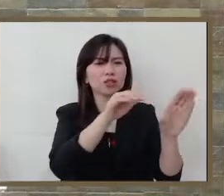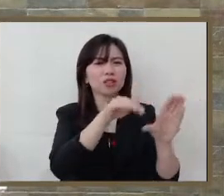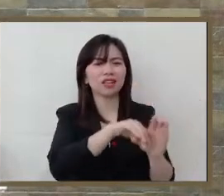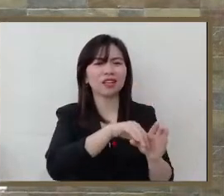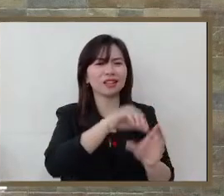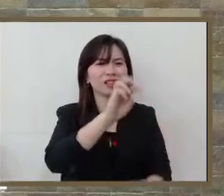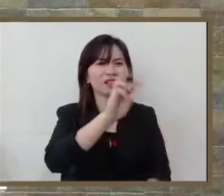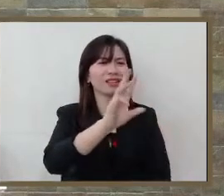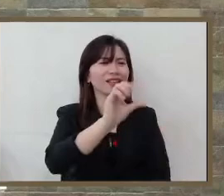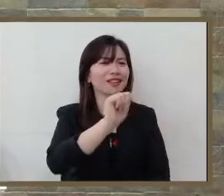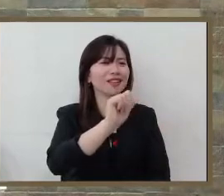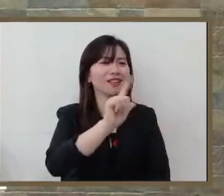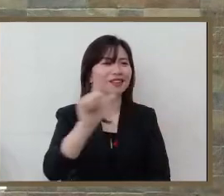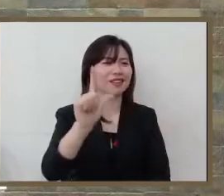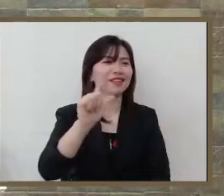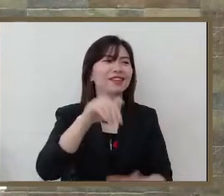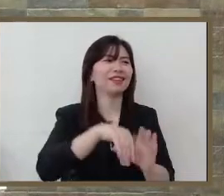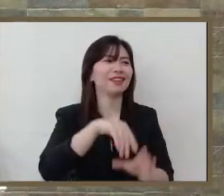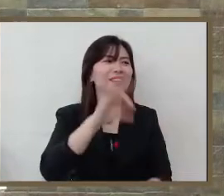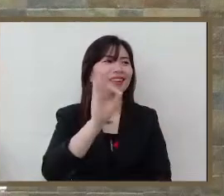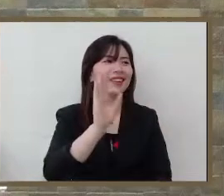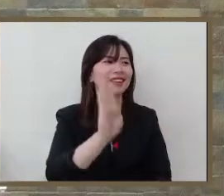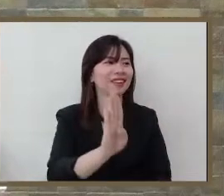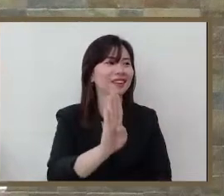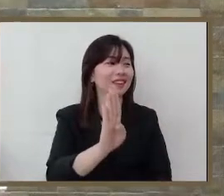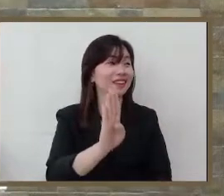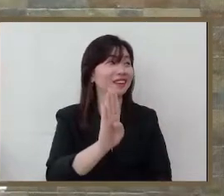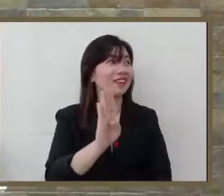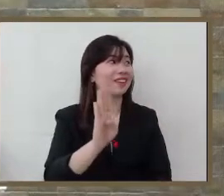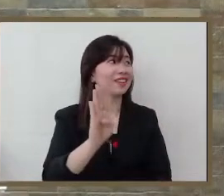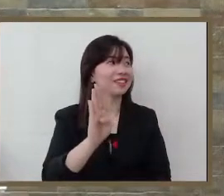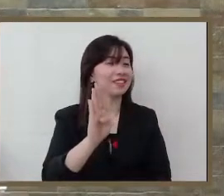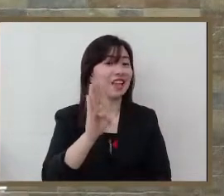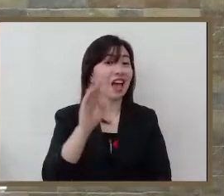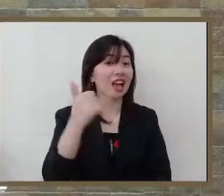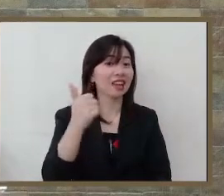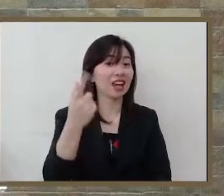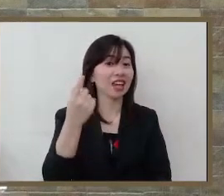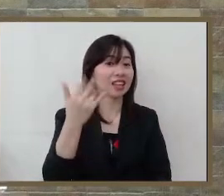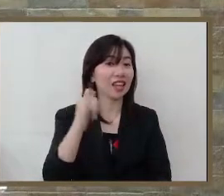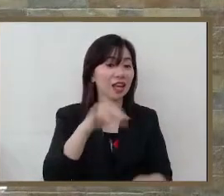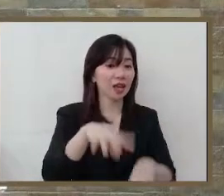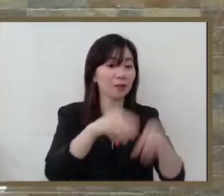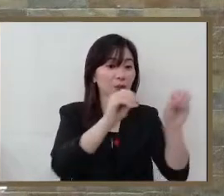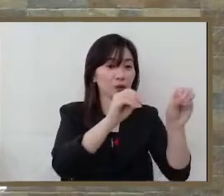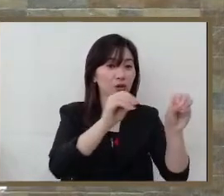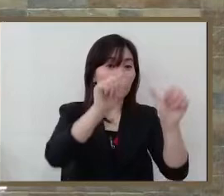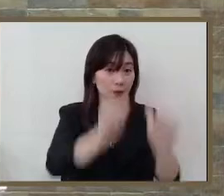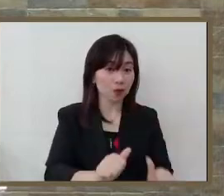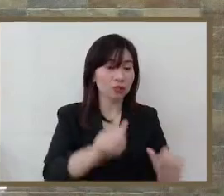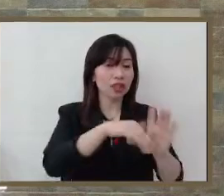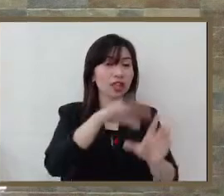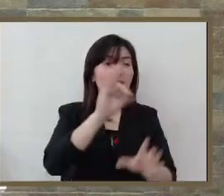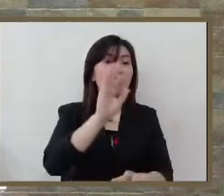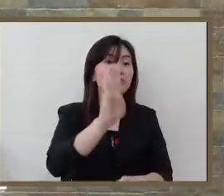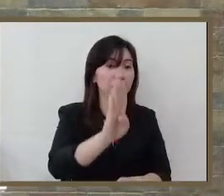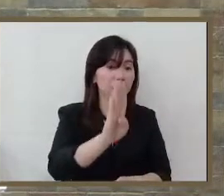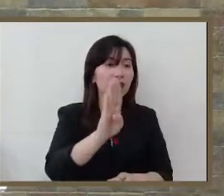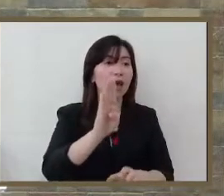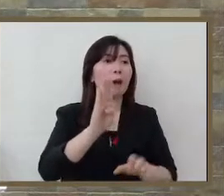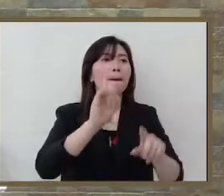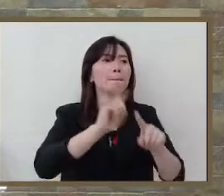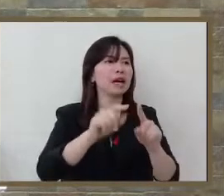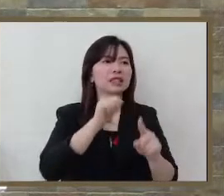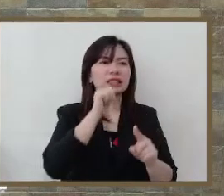wall mo sa Facebook. Huwag mo lang i-print tapos idikit sa cabinet mo. Idikit sa pinto mo para kapag